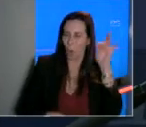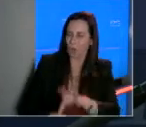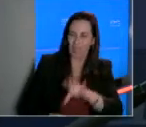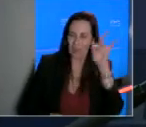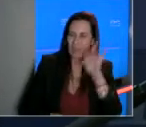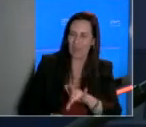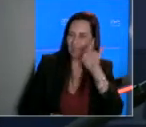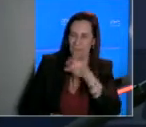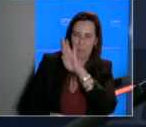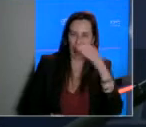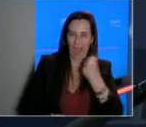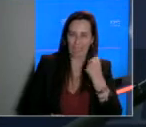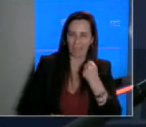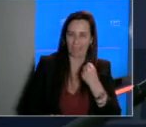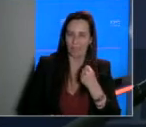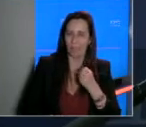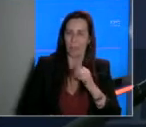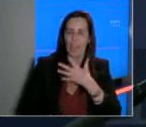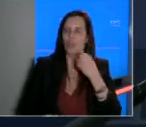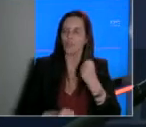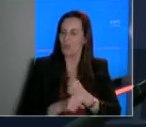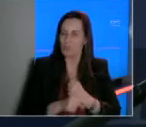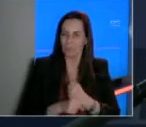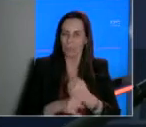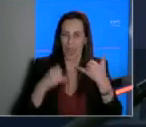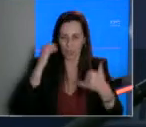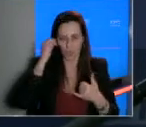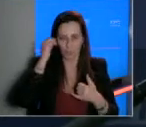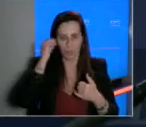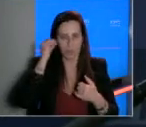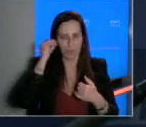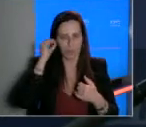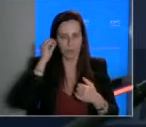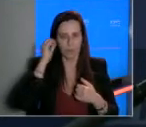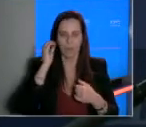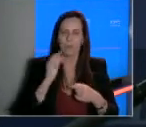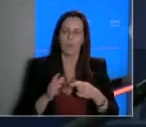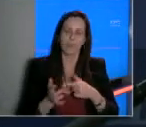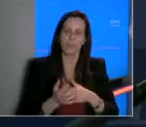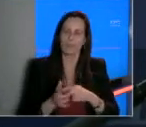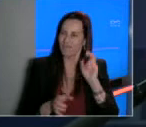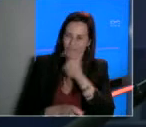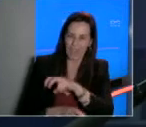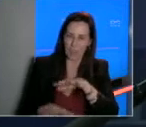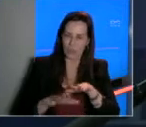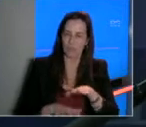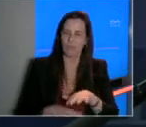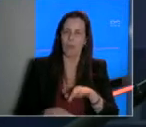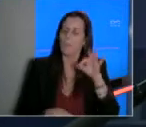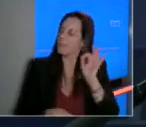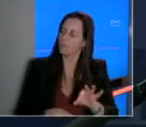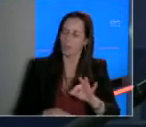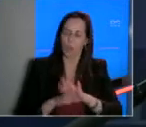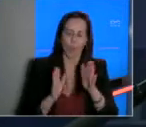לו ומבקרים אותו, בדרך בו נעשית בימים אלה, הכניסה הזאת נרמסת